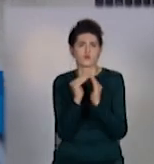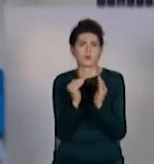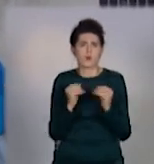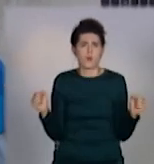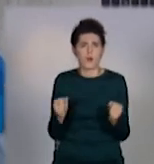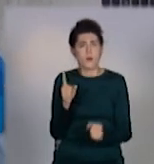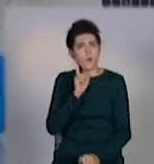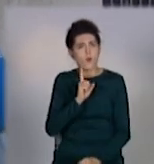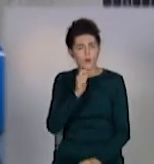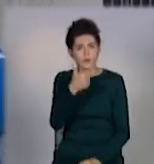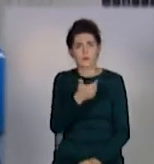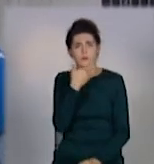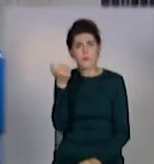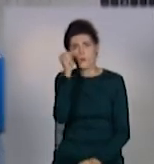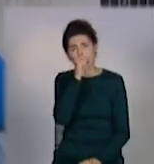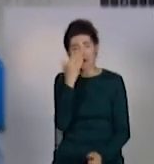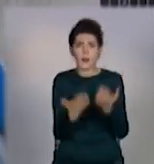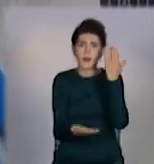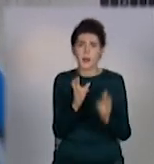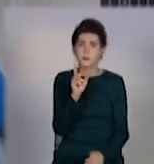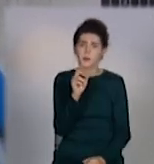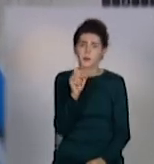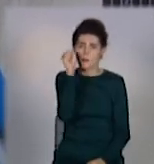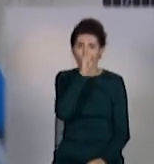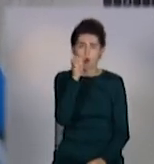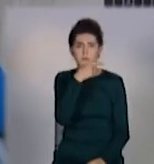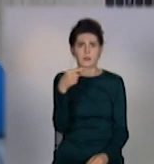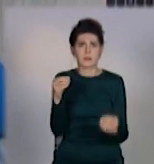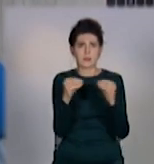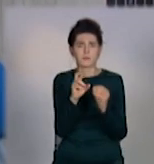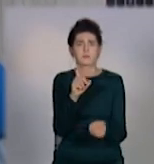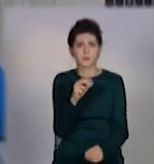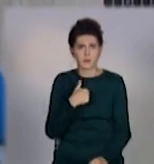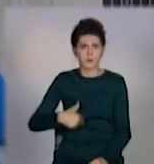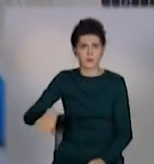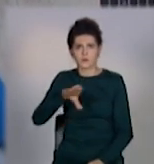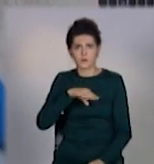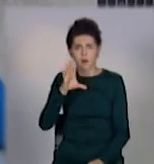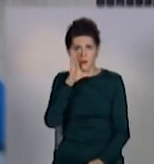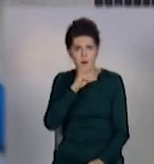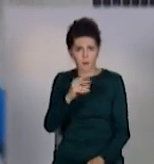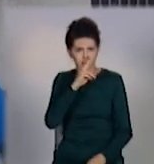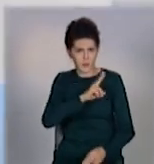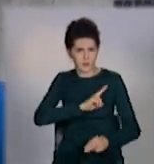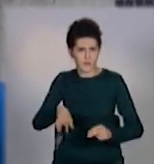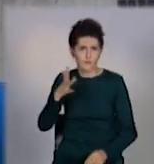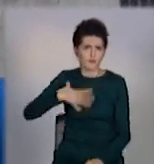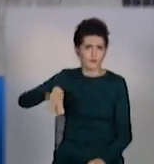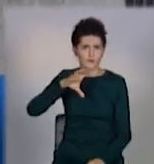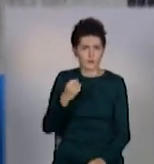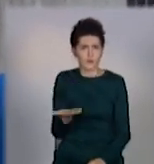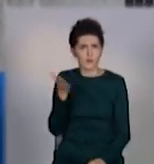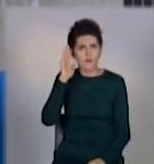нету. Якщо морози були б хоча б мінус 10, вже все, везде, всі комунікації полетіли по місту. Води